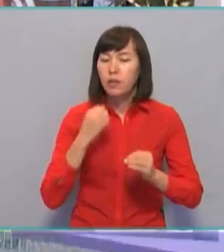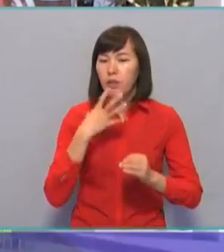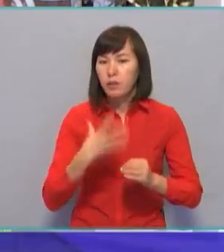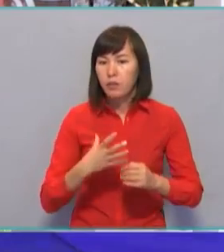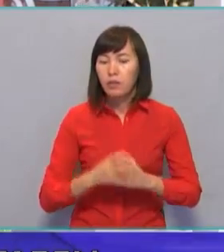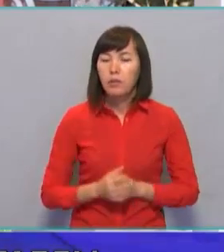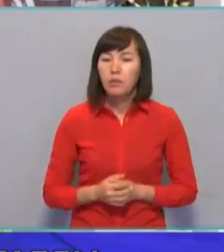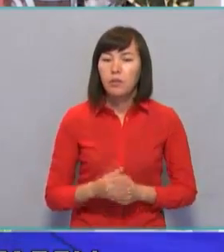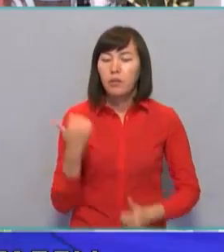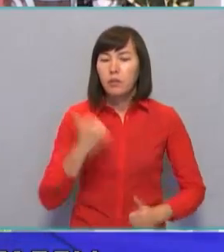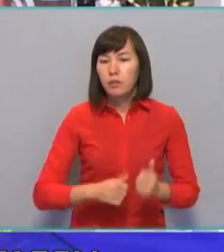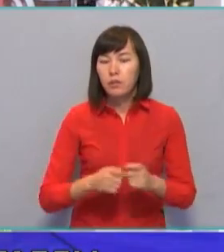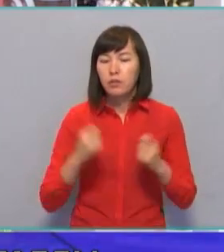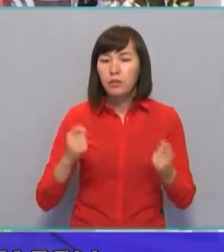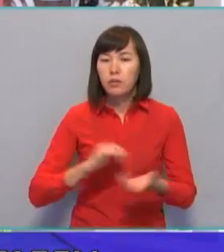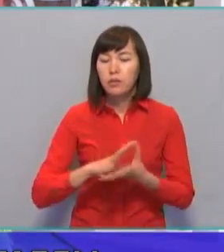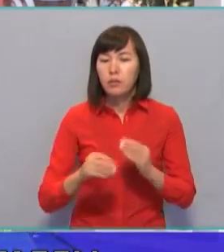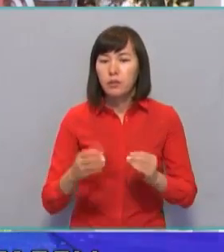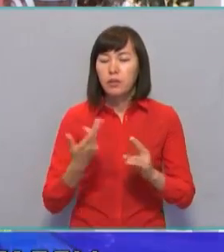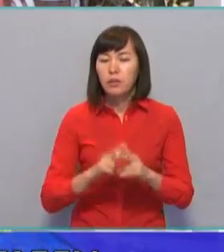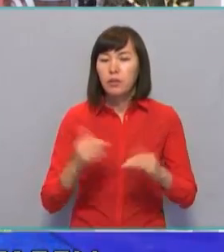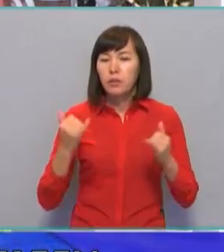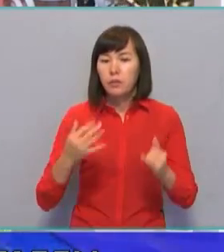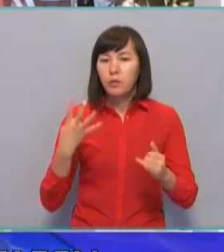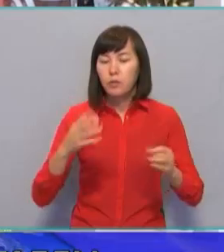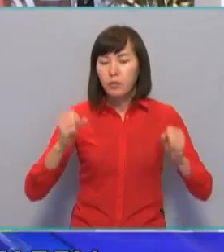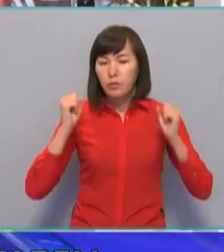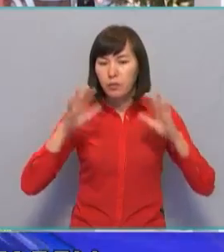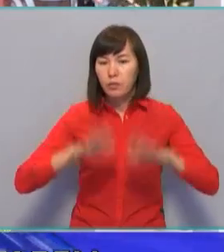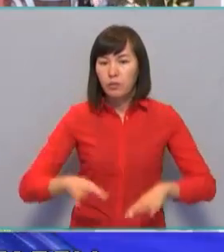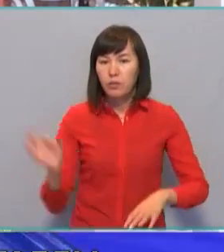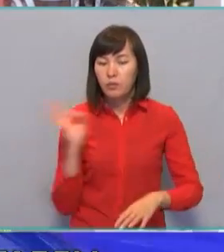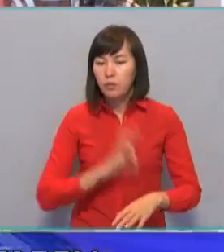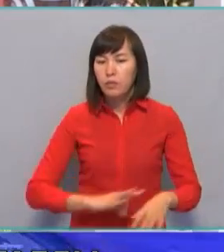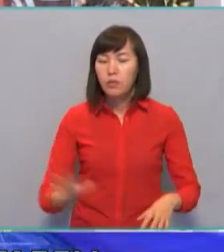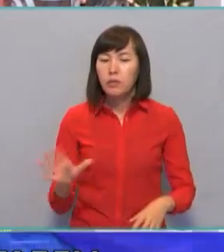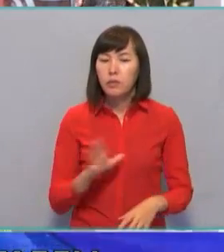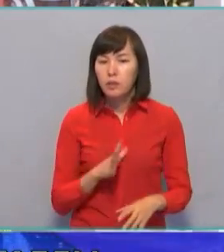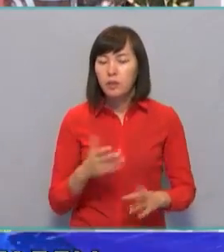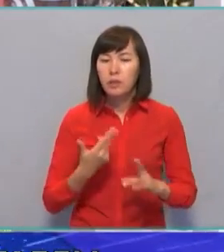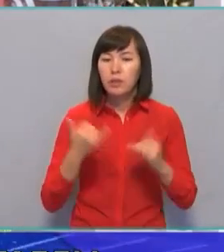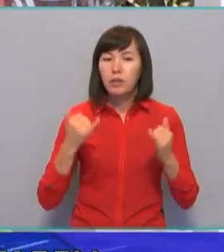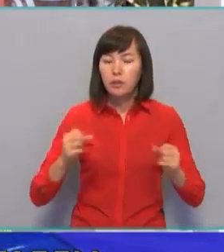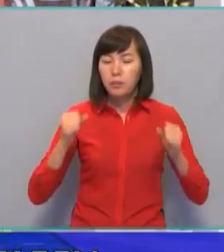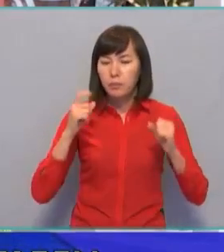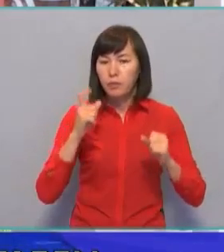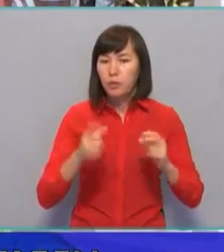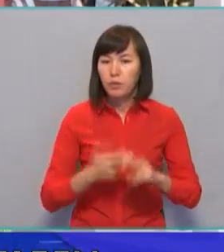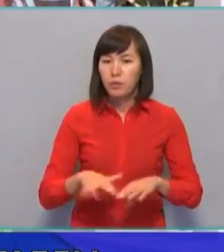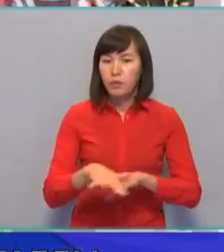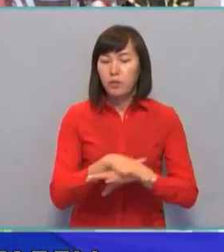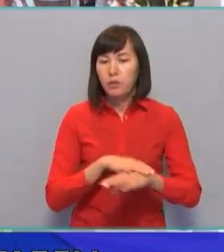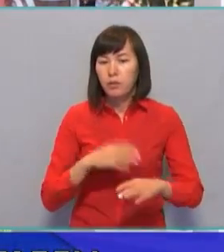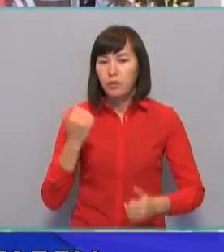өте жақсы. Жарыстың ашылу аясында сондай-ақ бүгін 4 спорт кешені пайдаланылуға берілді. Дәл қазір спортшылар сол